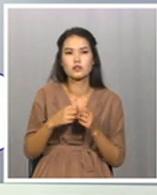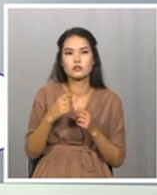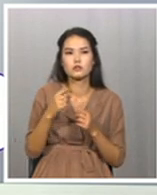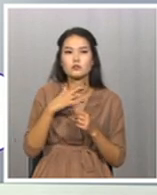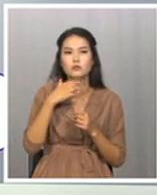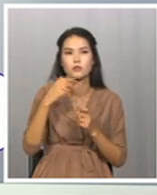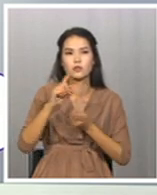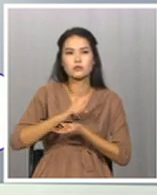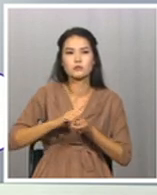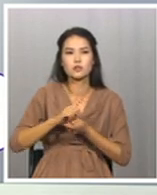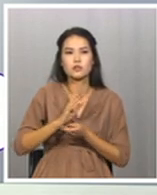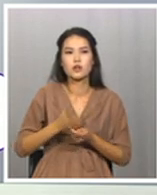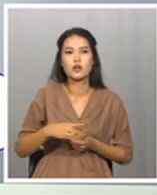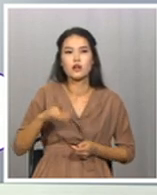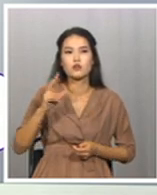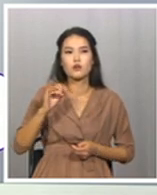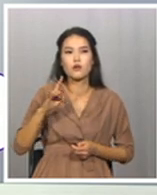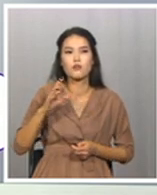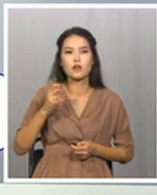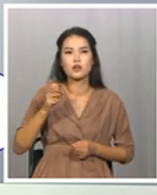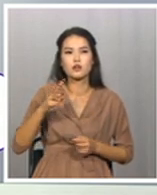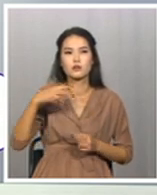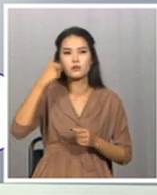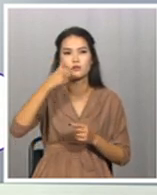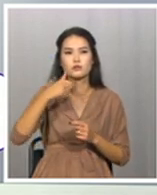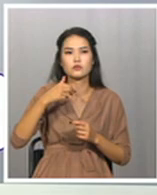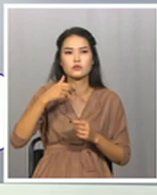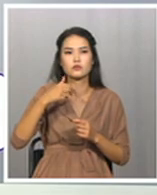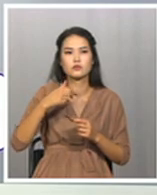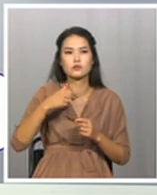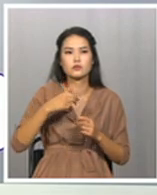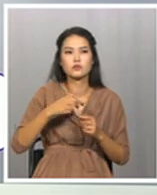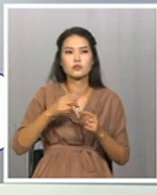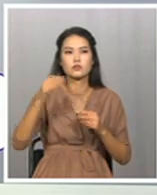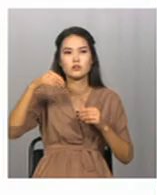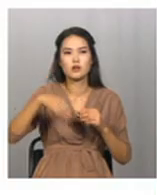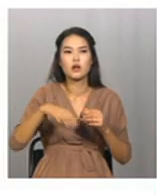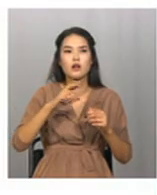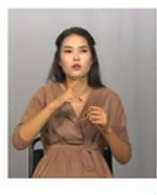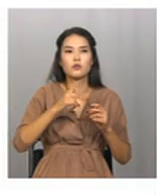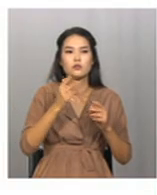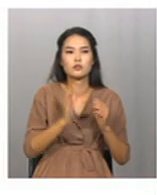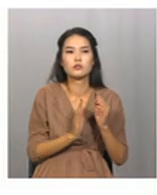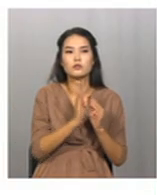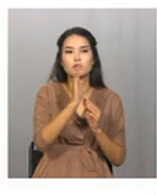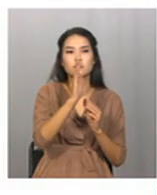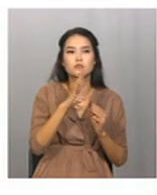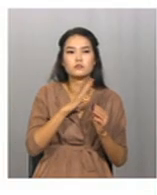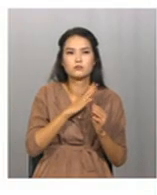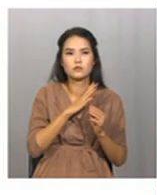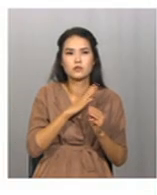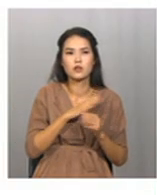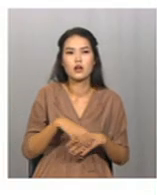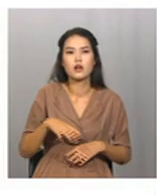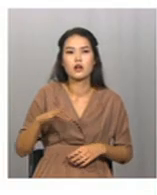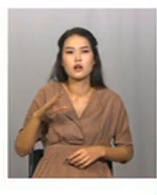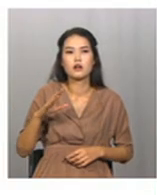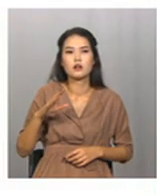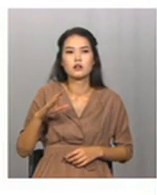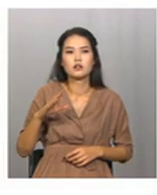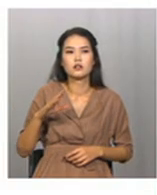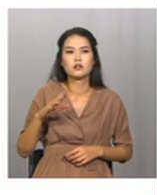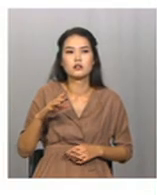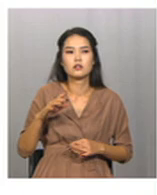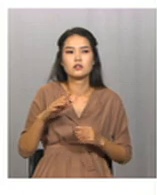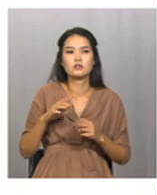Мысалы, Норвегия 4-ші орынға тұрақтаған болса, ол керісінше 6-шы орынға түсіп қалған. Ал бұл тізімде